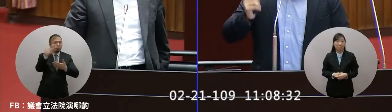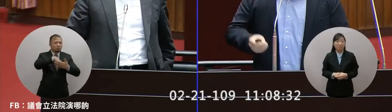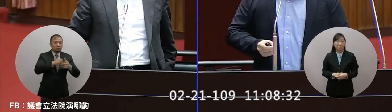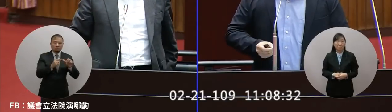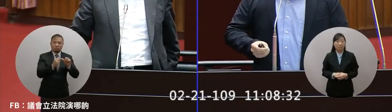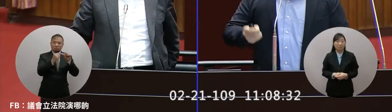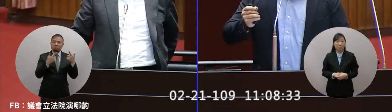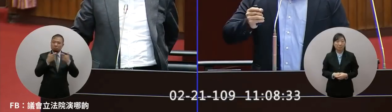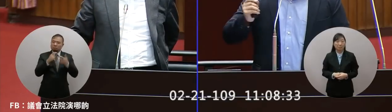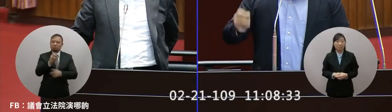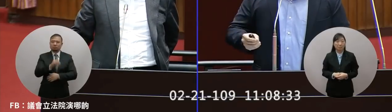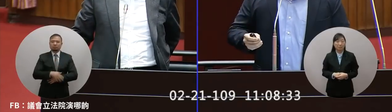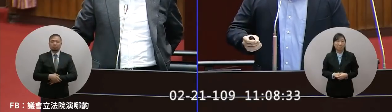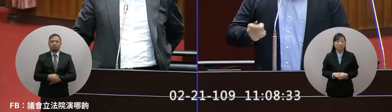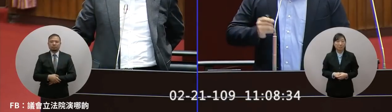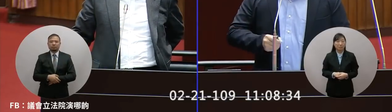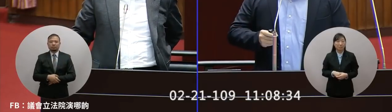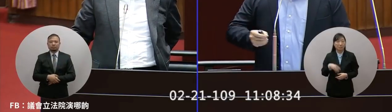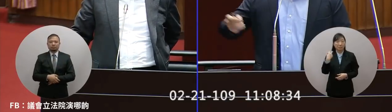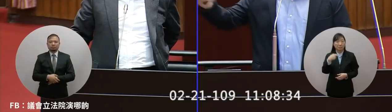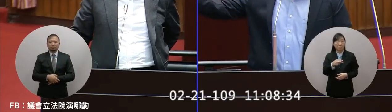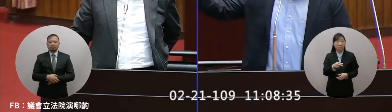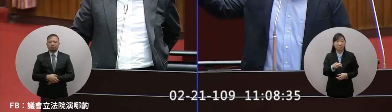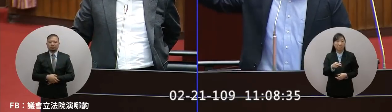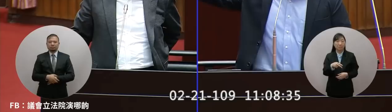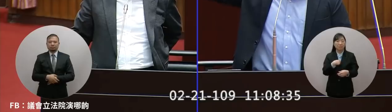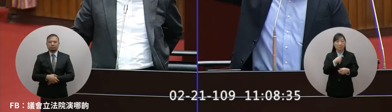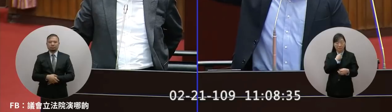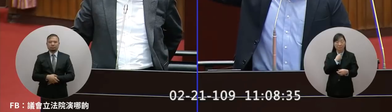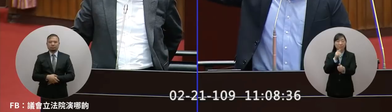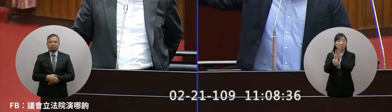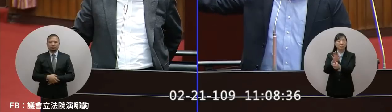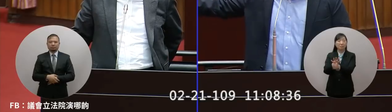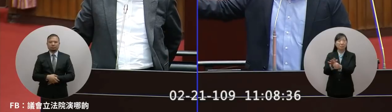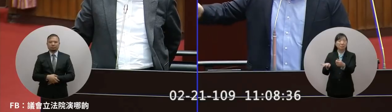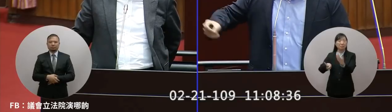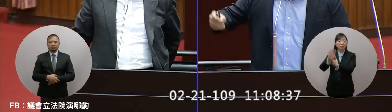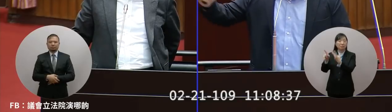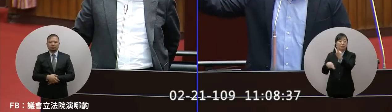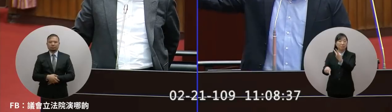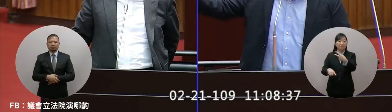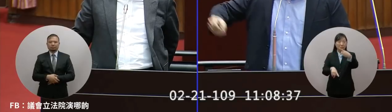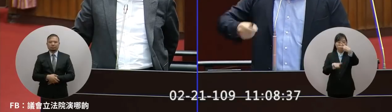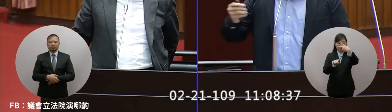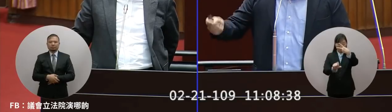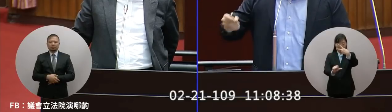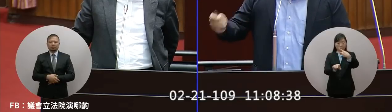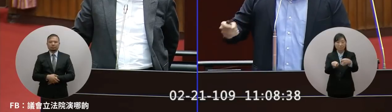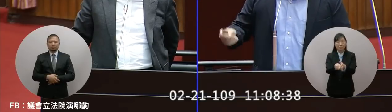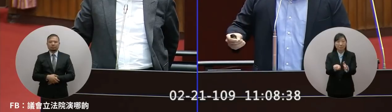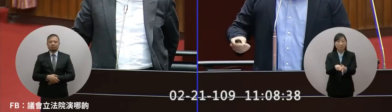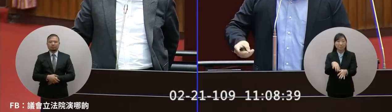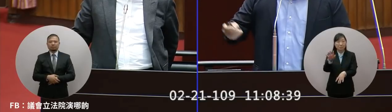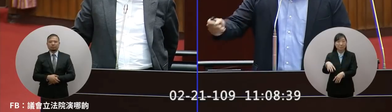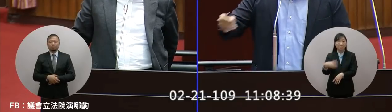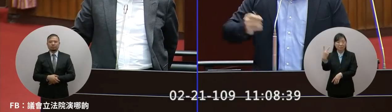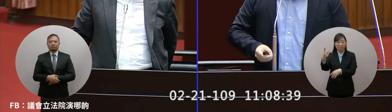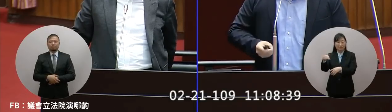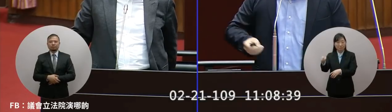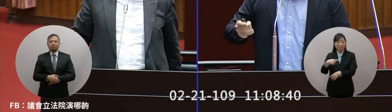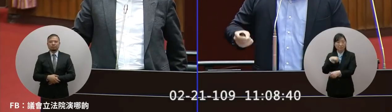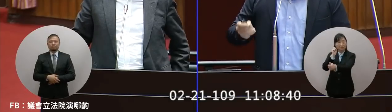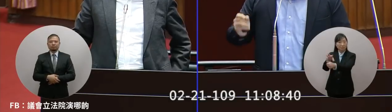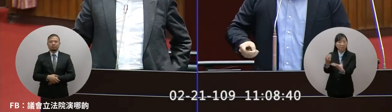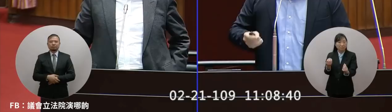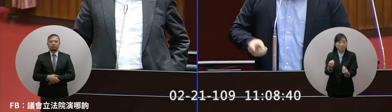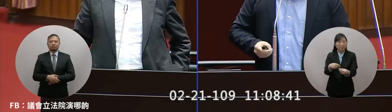那再来就是说我必须要替这两位哈，刚刚我讲的这个15号的时候哈，然后就是说未被告知的哈，然后去